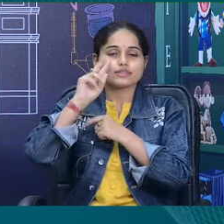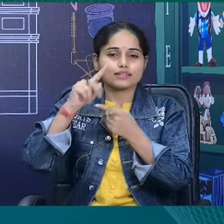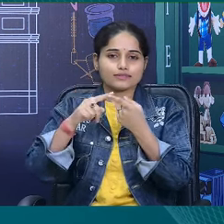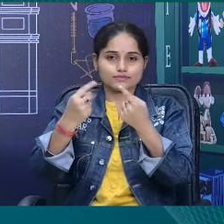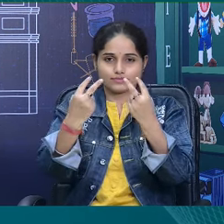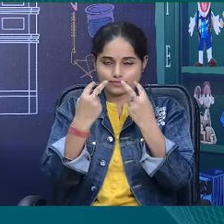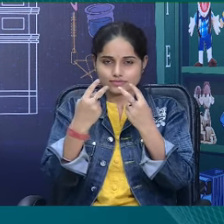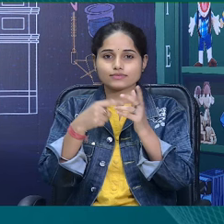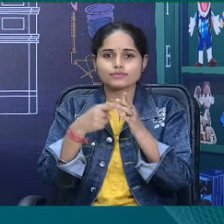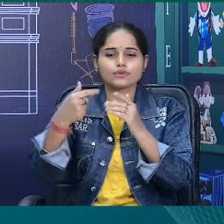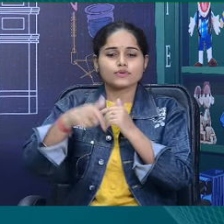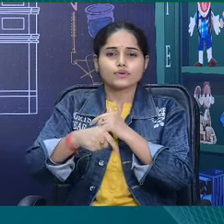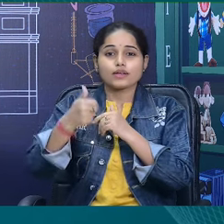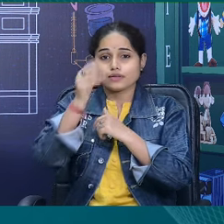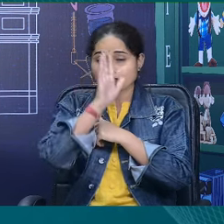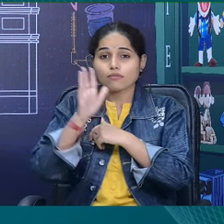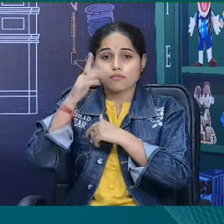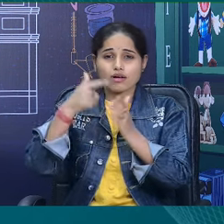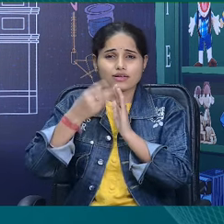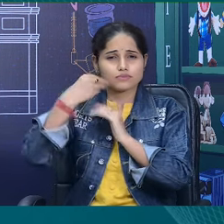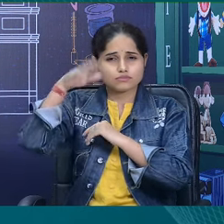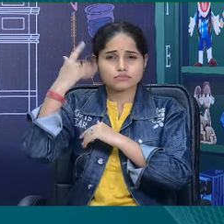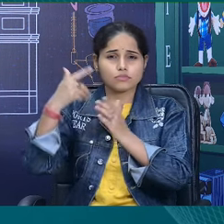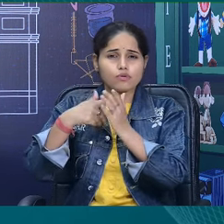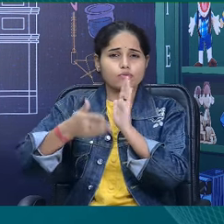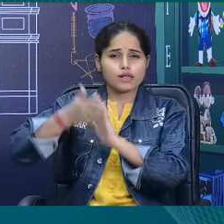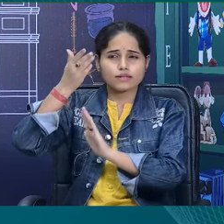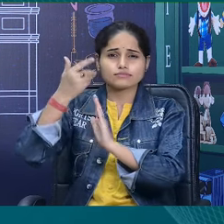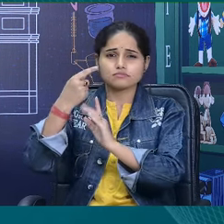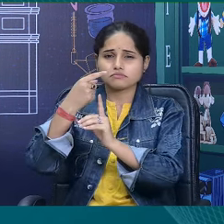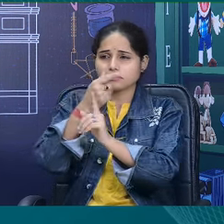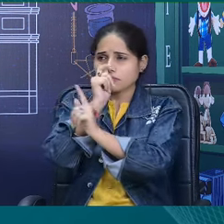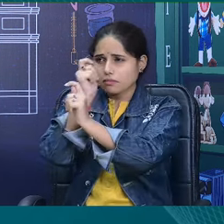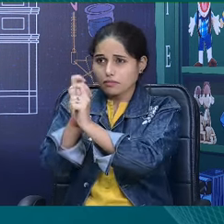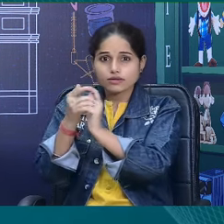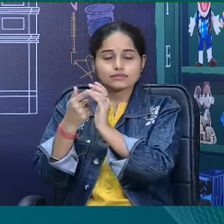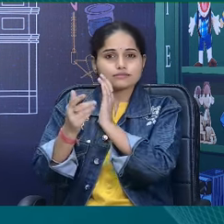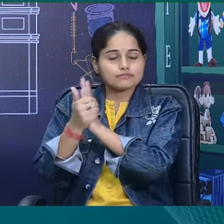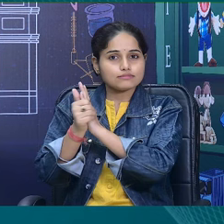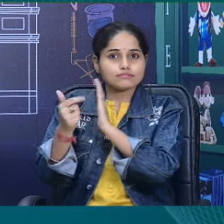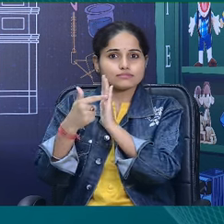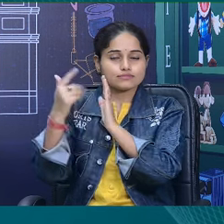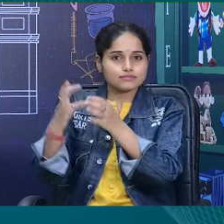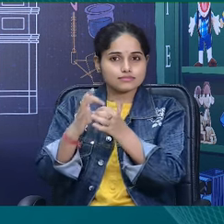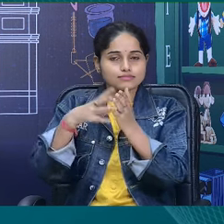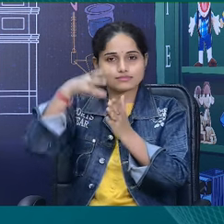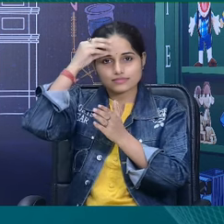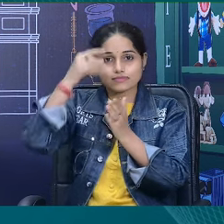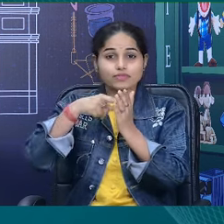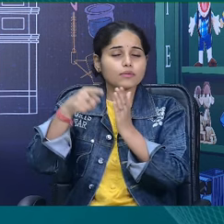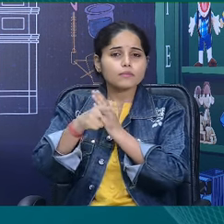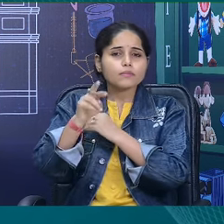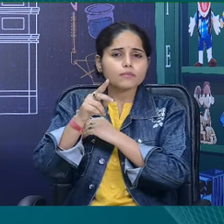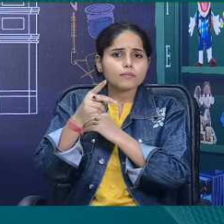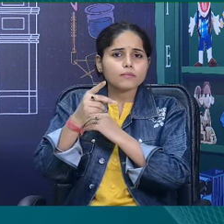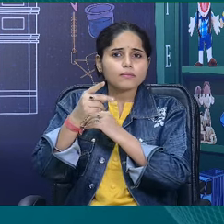और समझिए भारतीय आधुनिक भारतीय कला के बारे में और क्योंकि शब्द जुड़ा हुआ है आधुनिक तो